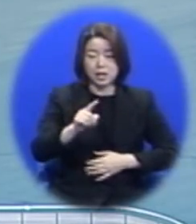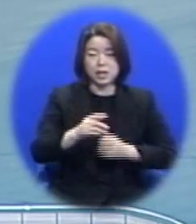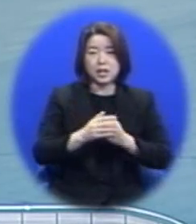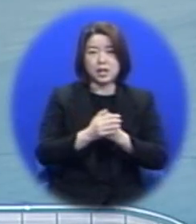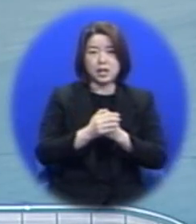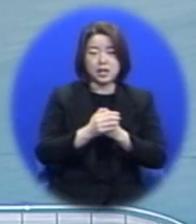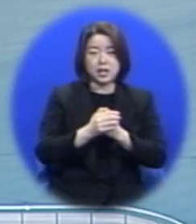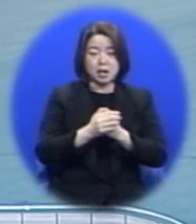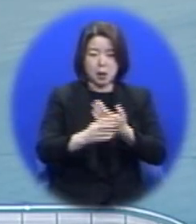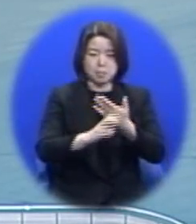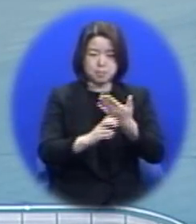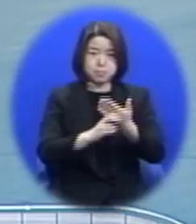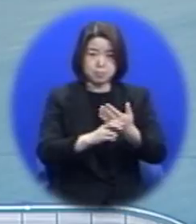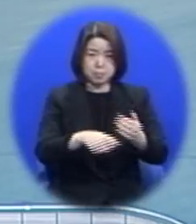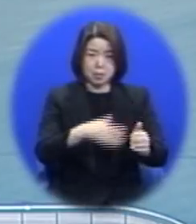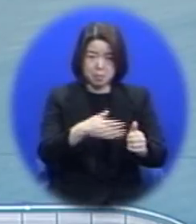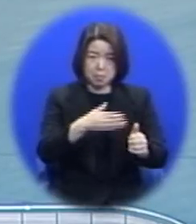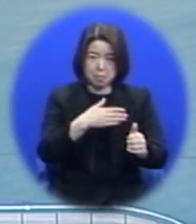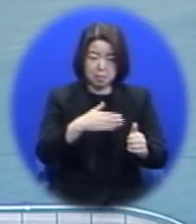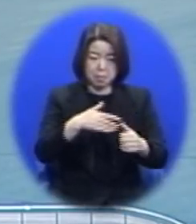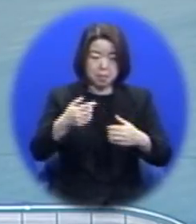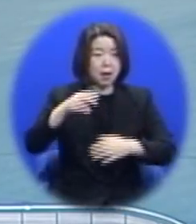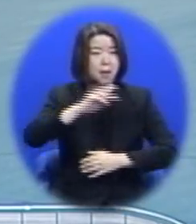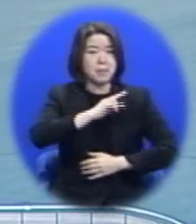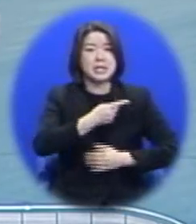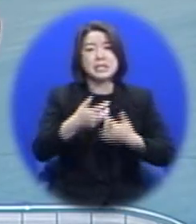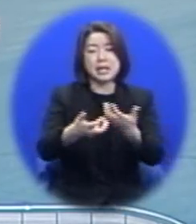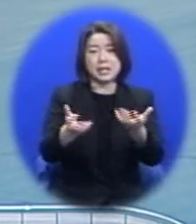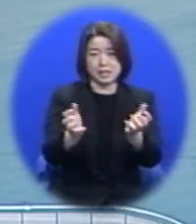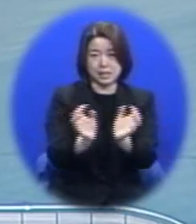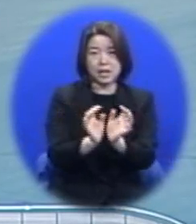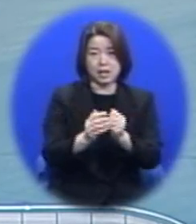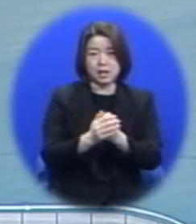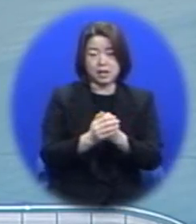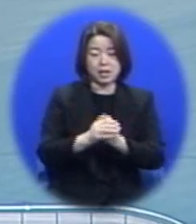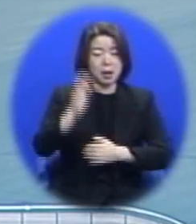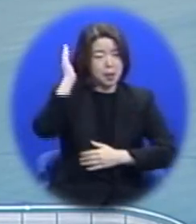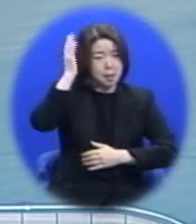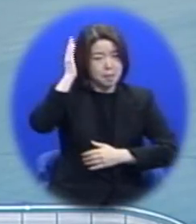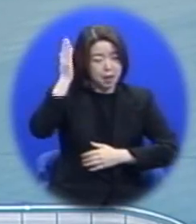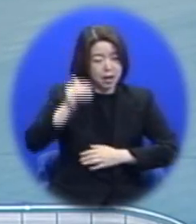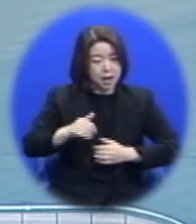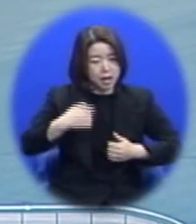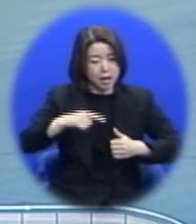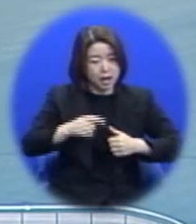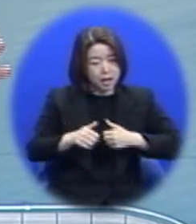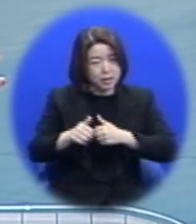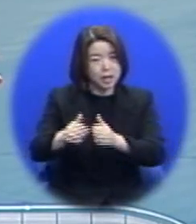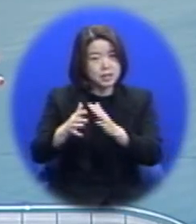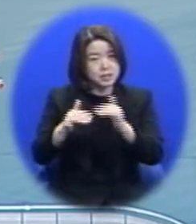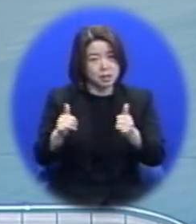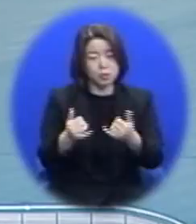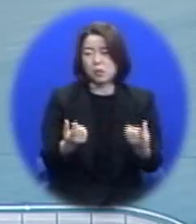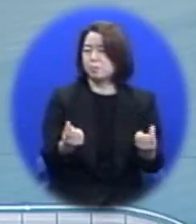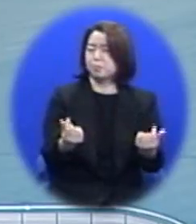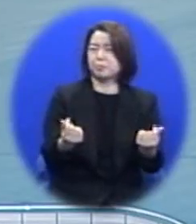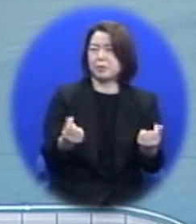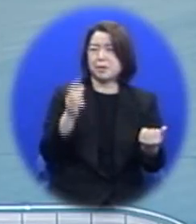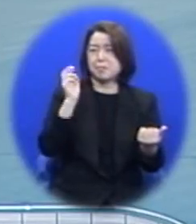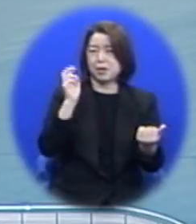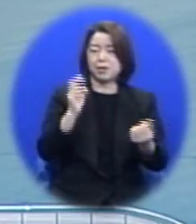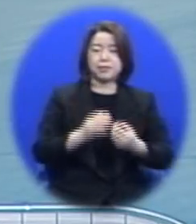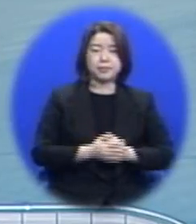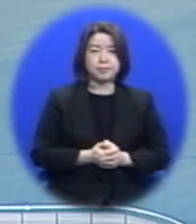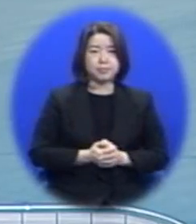이와 같이라고 표현한 거 보면 이 발람의 교훈을 따르는 자들과 아마 비슷한 사람들이었던 것